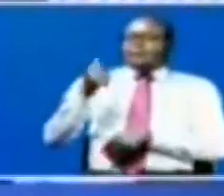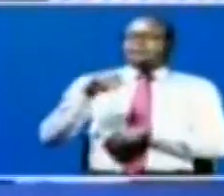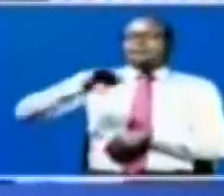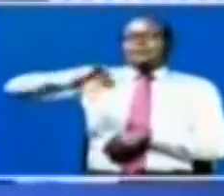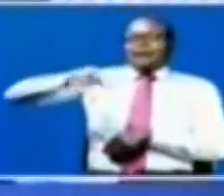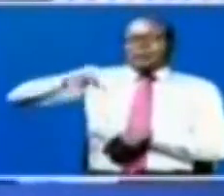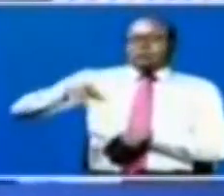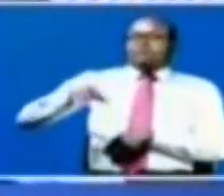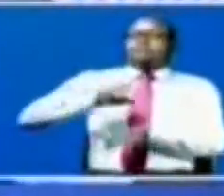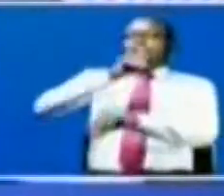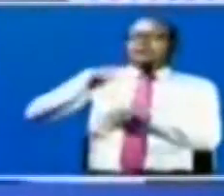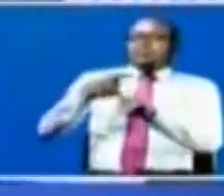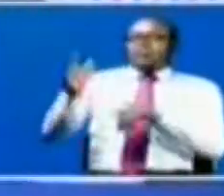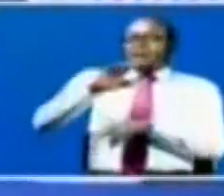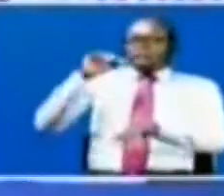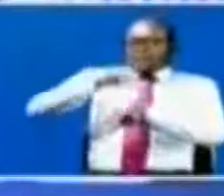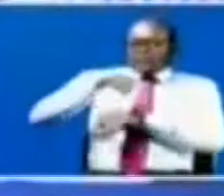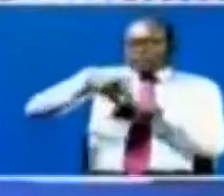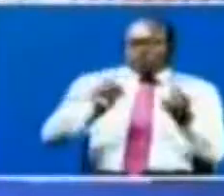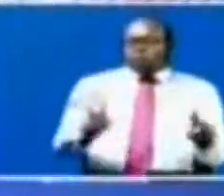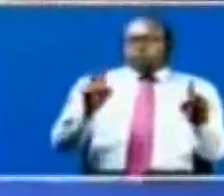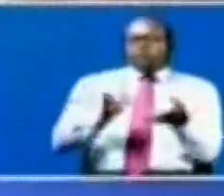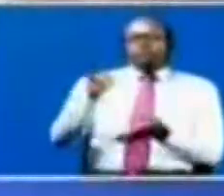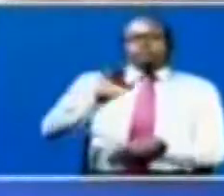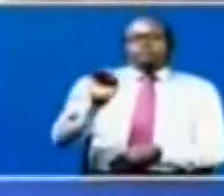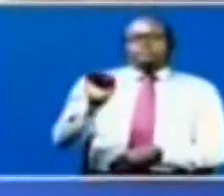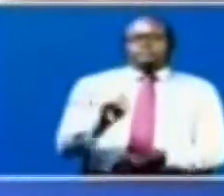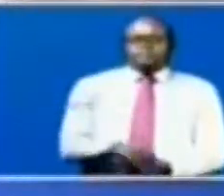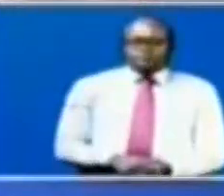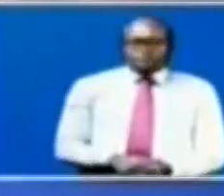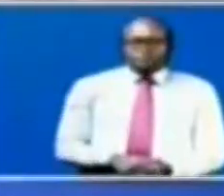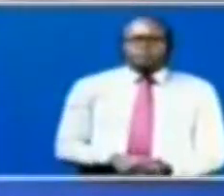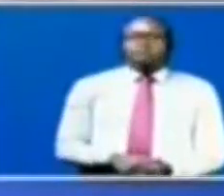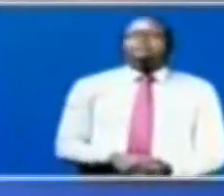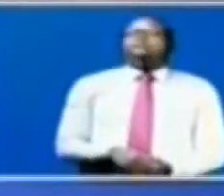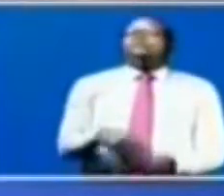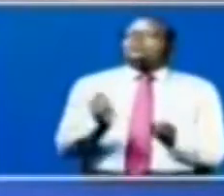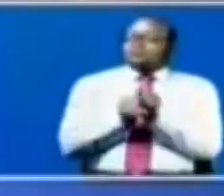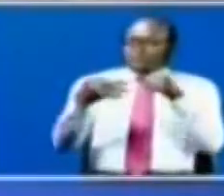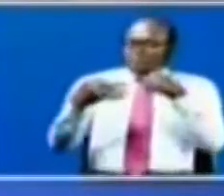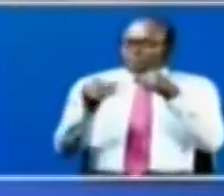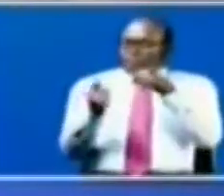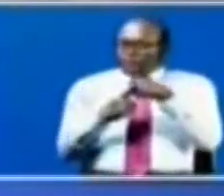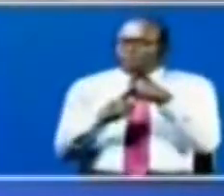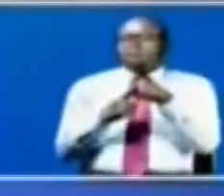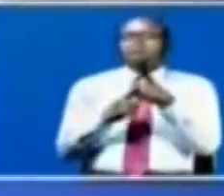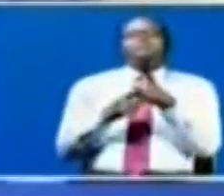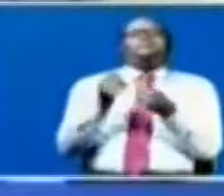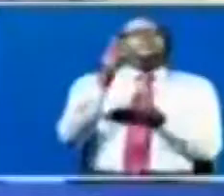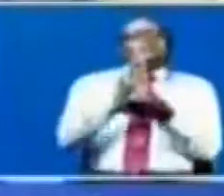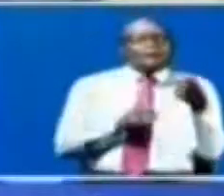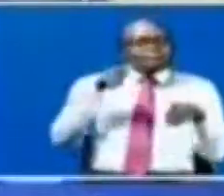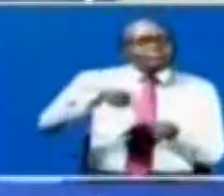the district, but I didn't get such a chance. 16 hao ni miongoni mwa idadi ya 80 kutoka hapa